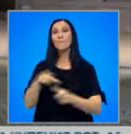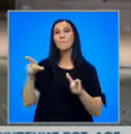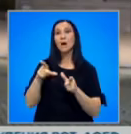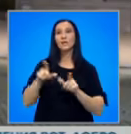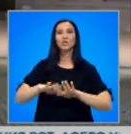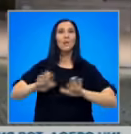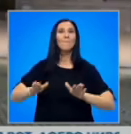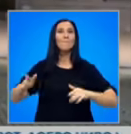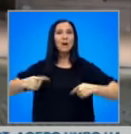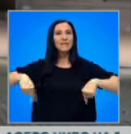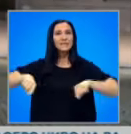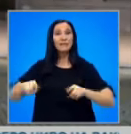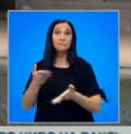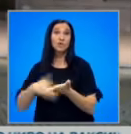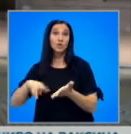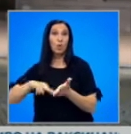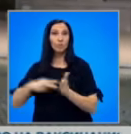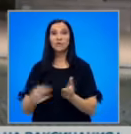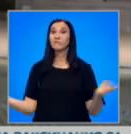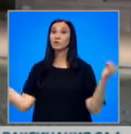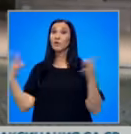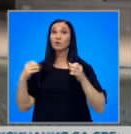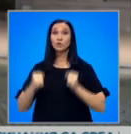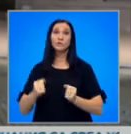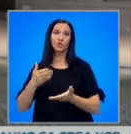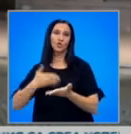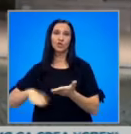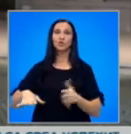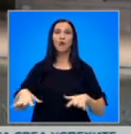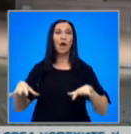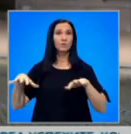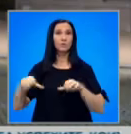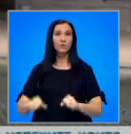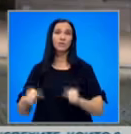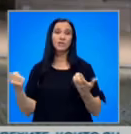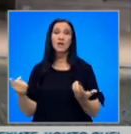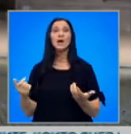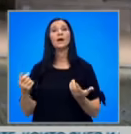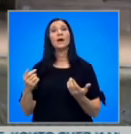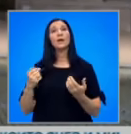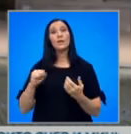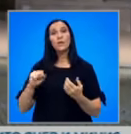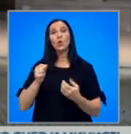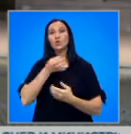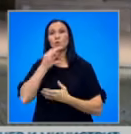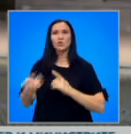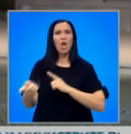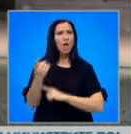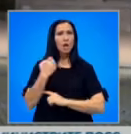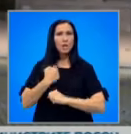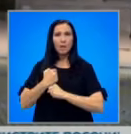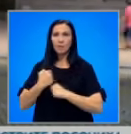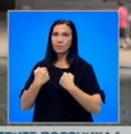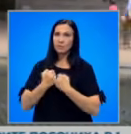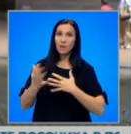басейн, които са част от плана за възстановяване на устойчивост, част от ангажимента ни за декарбонизация и същевременно осигуряващи хиляди работни места